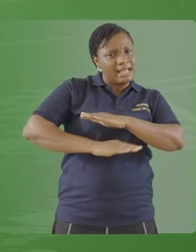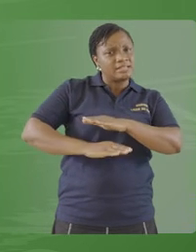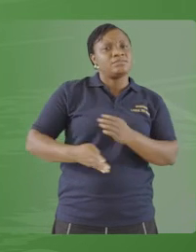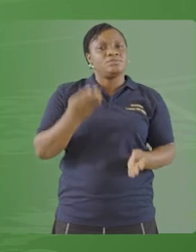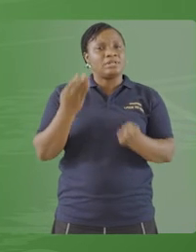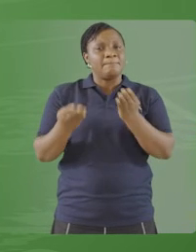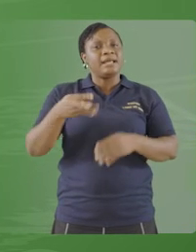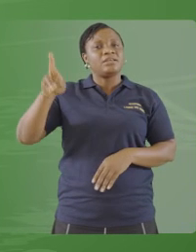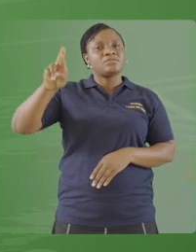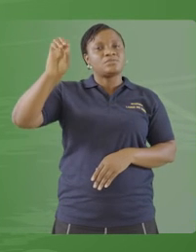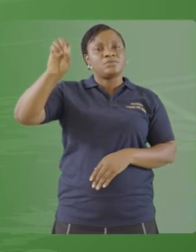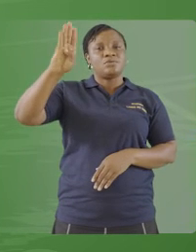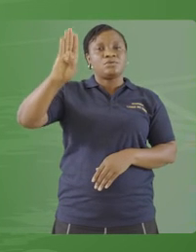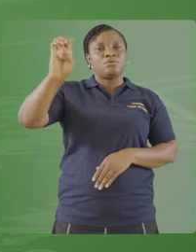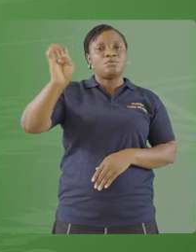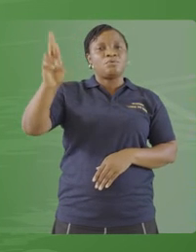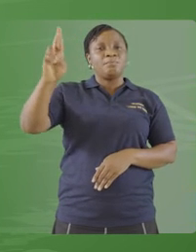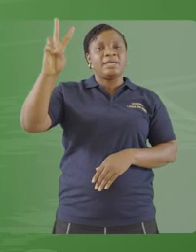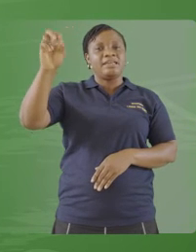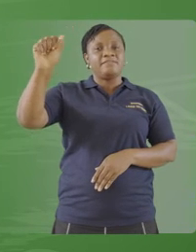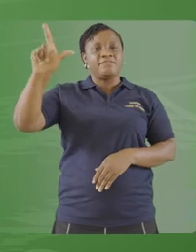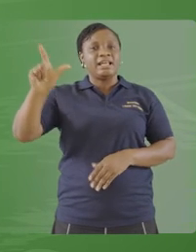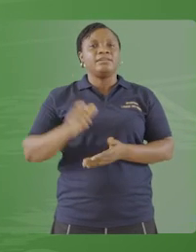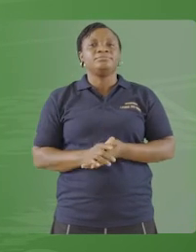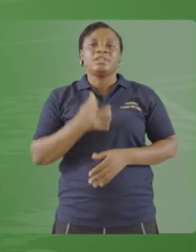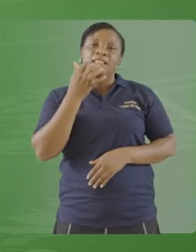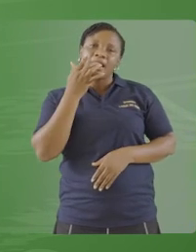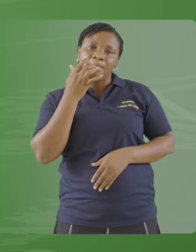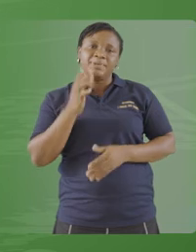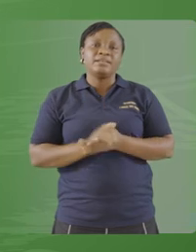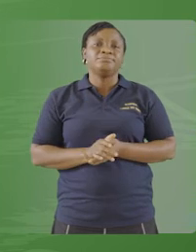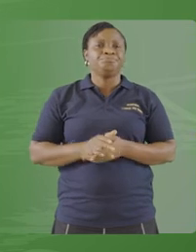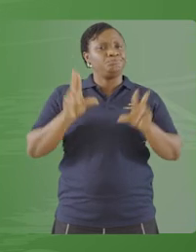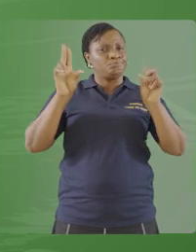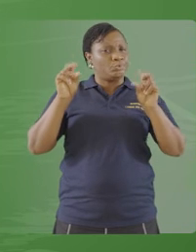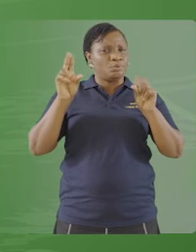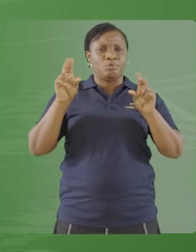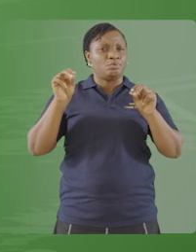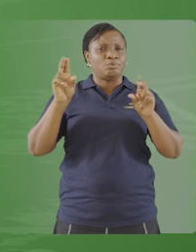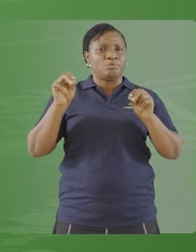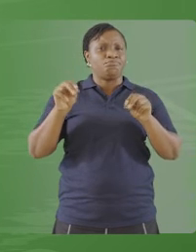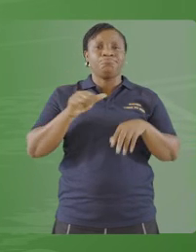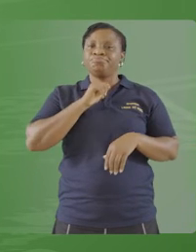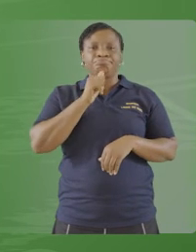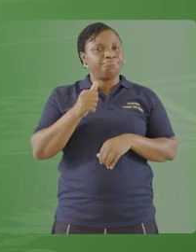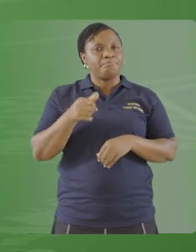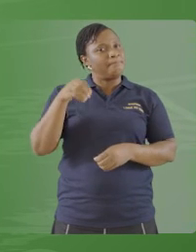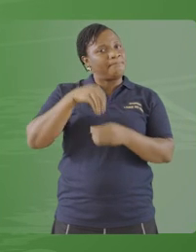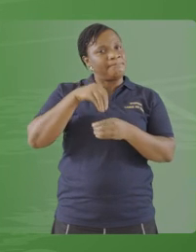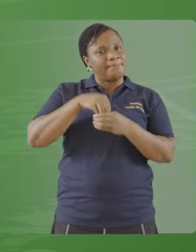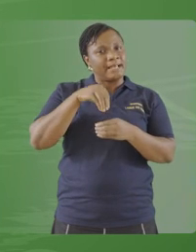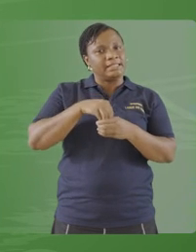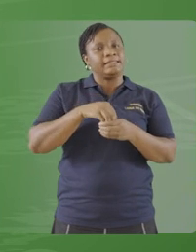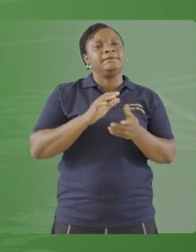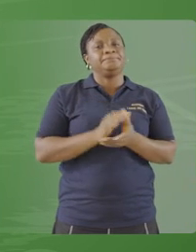la balance Roberval. La pile. La pile n'est pas un des éléments de la